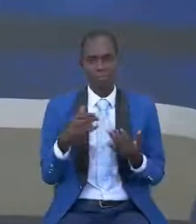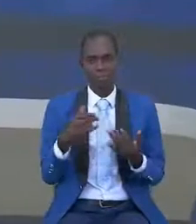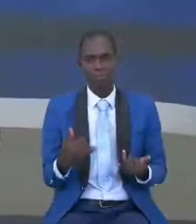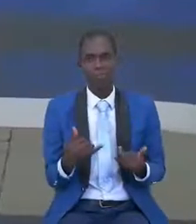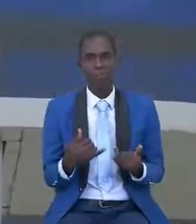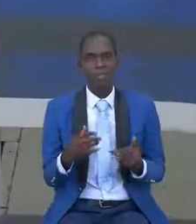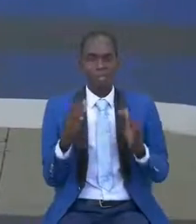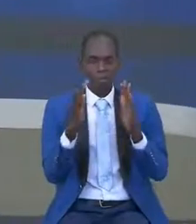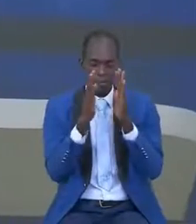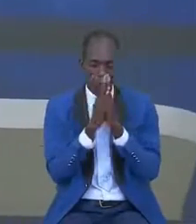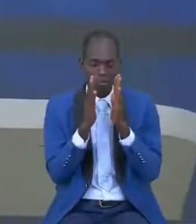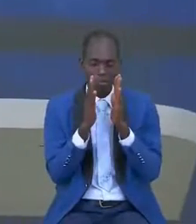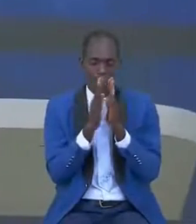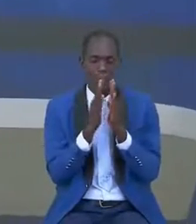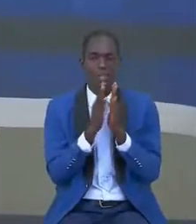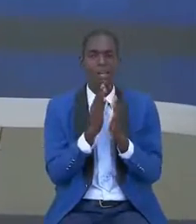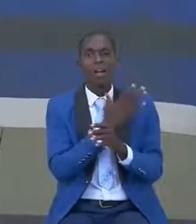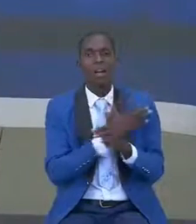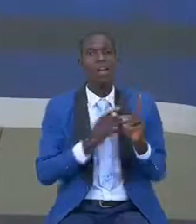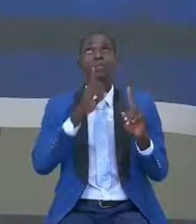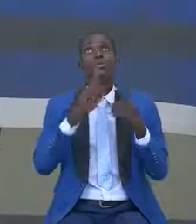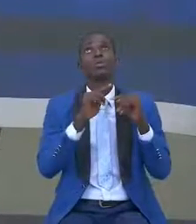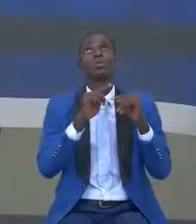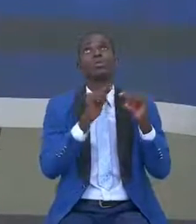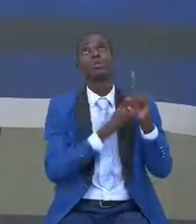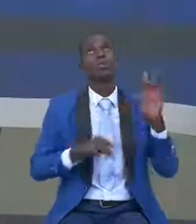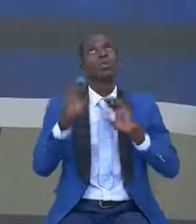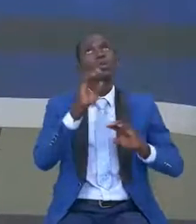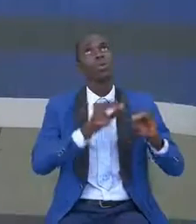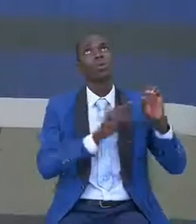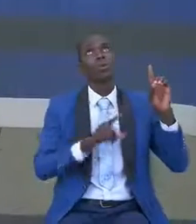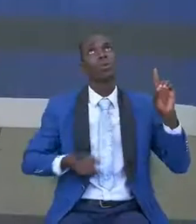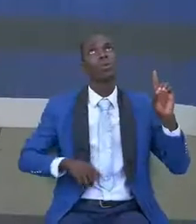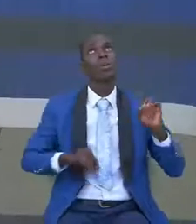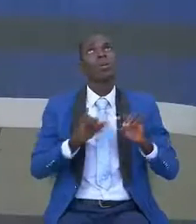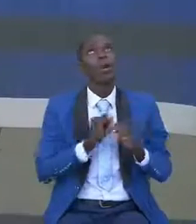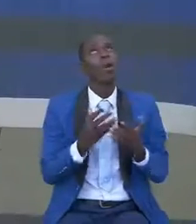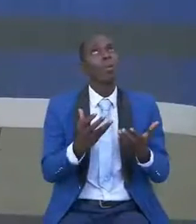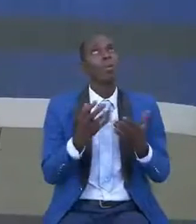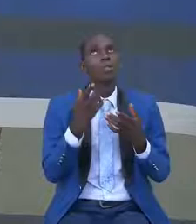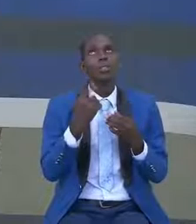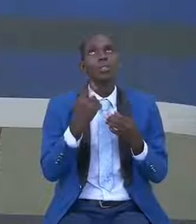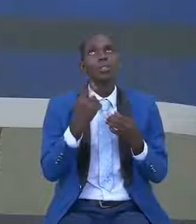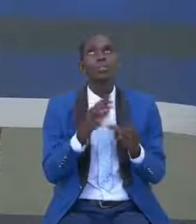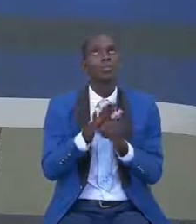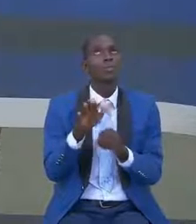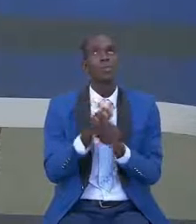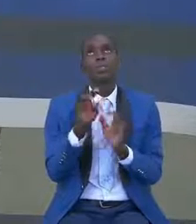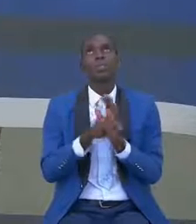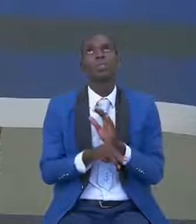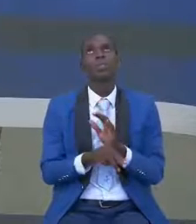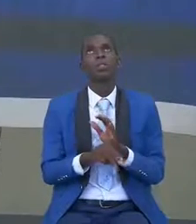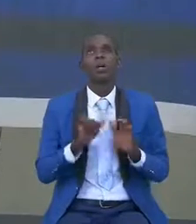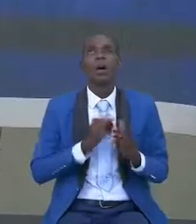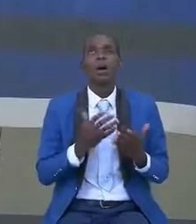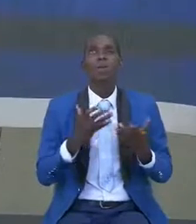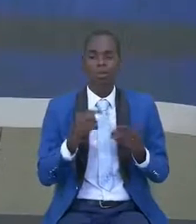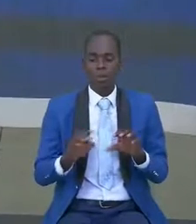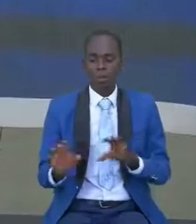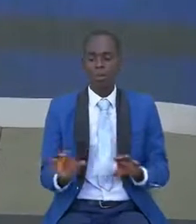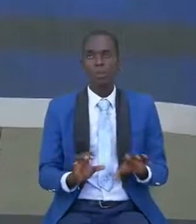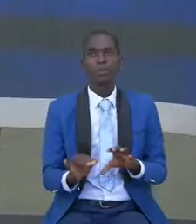Tu vas prier et tu vas parler au Seigneur. Ô Seigneur, je veux l'accomplissement. Je veux